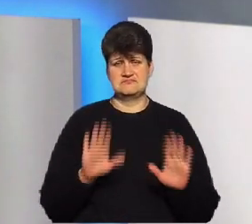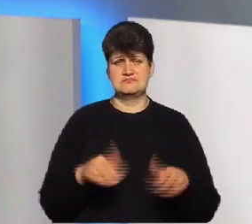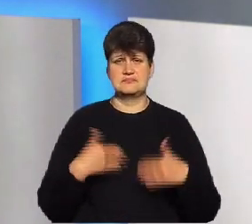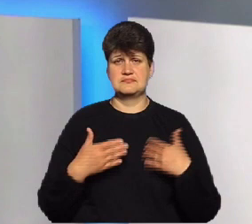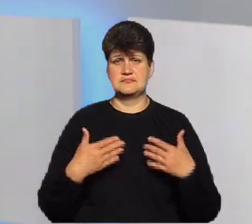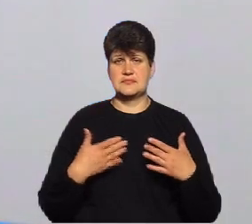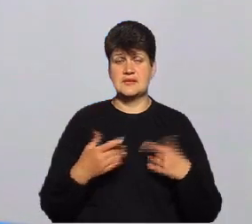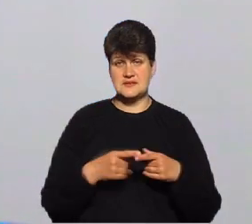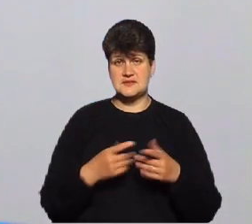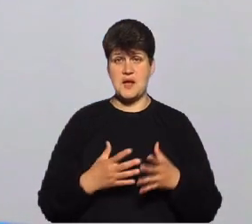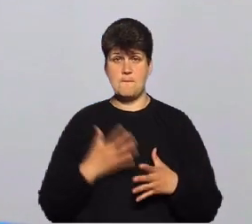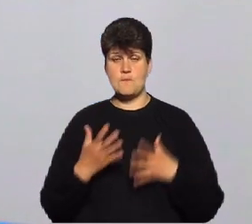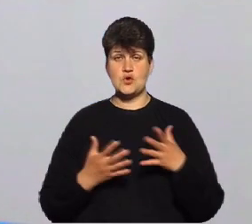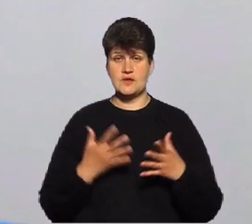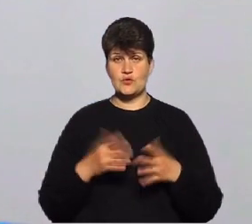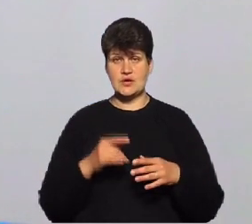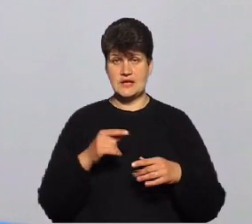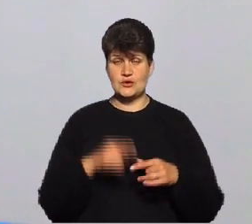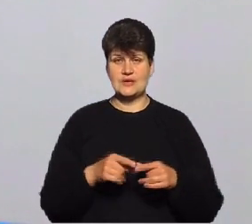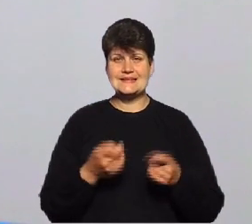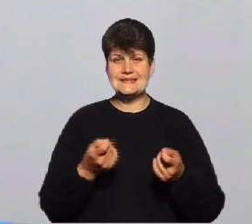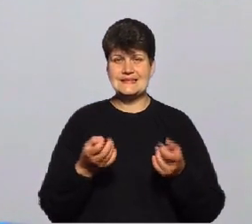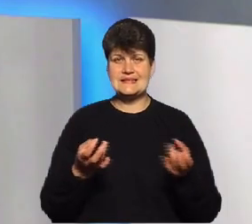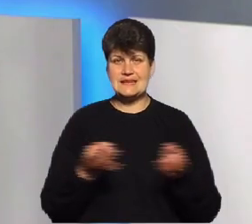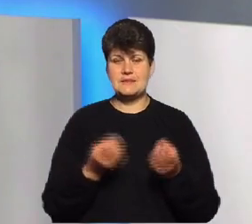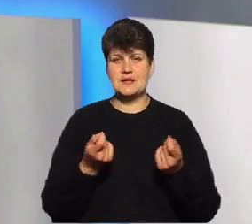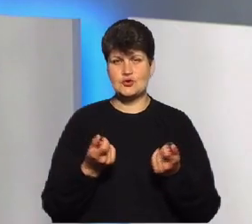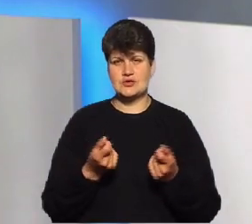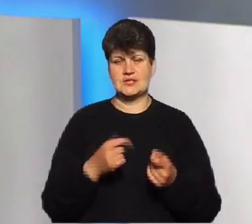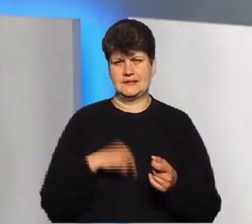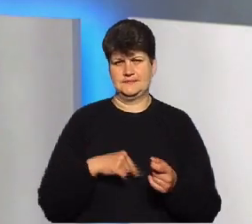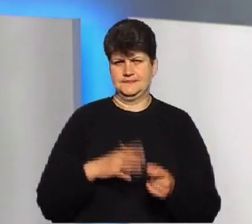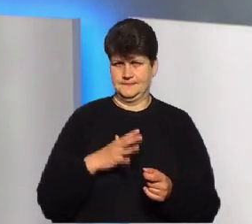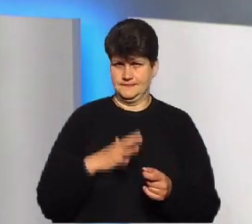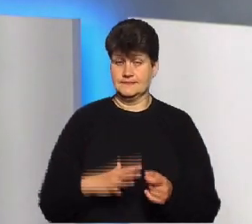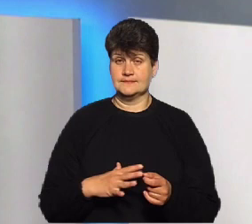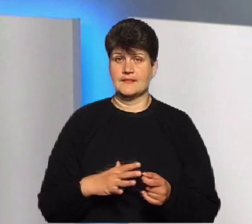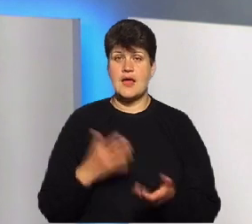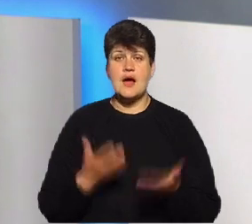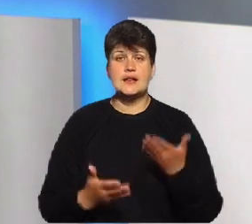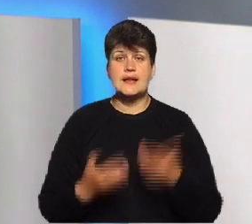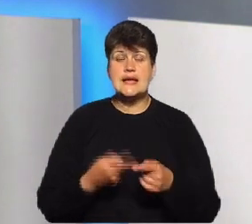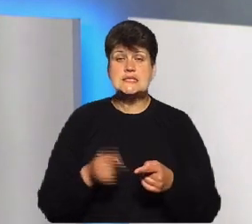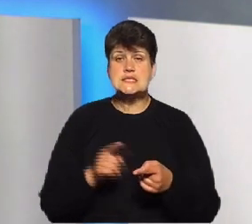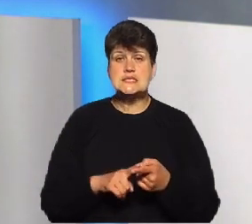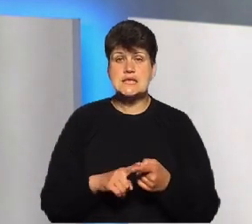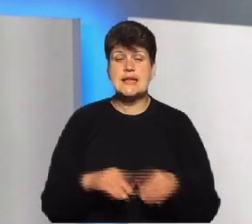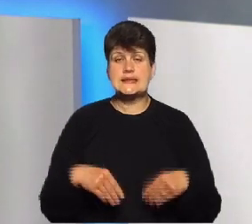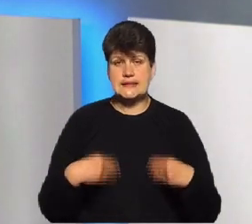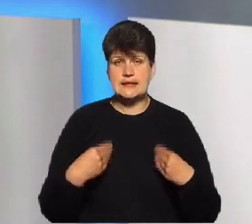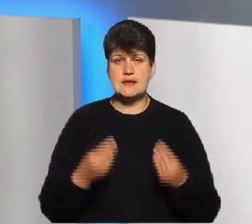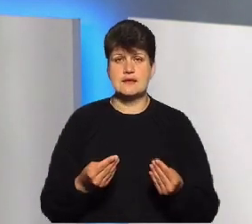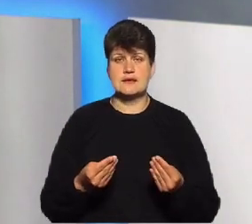для того, щоб, ну, це трошки треба морально мати витримку, але це не дає